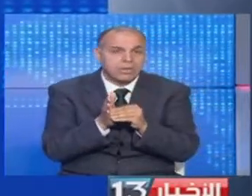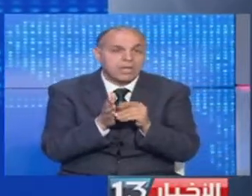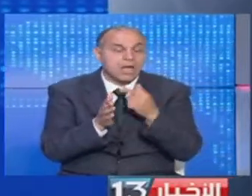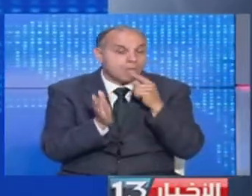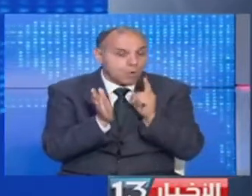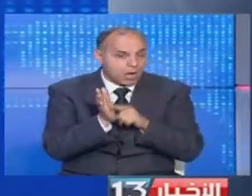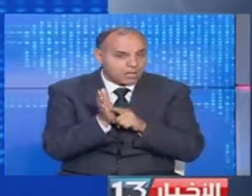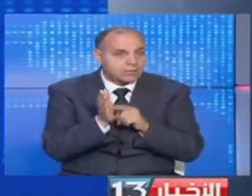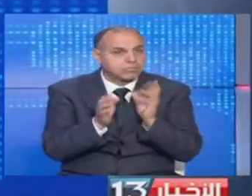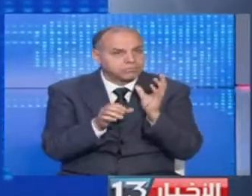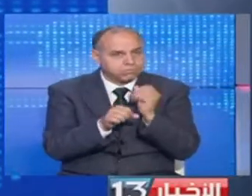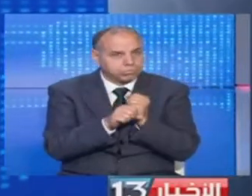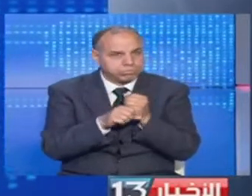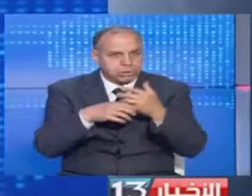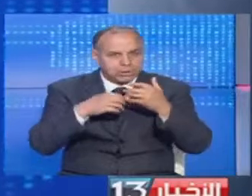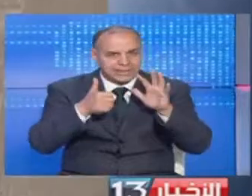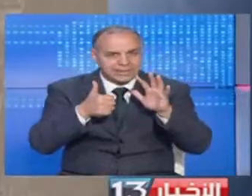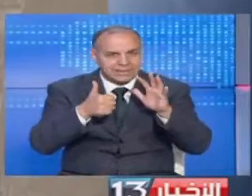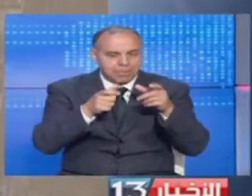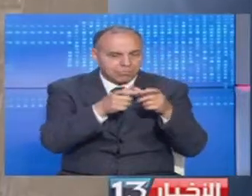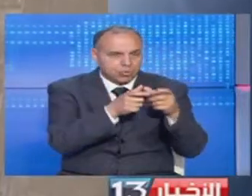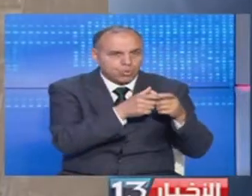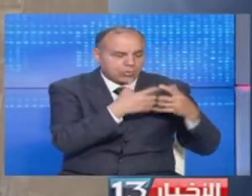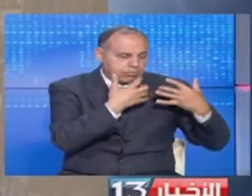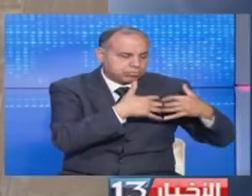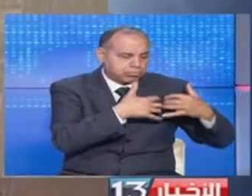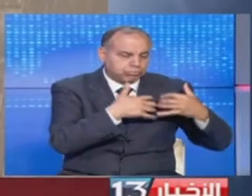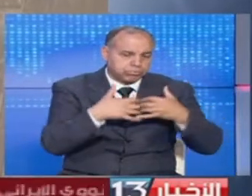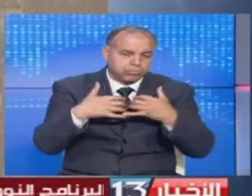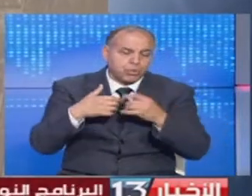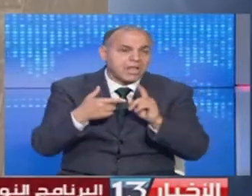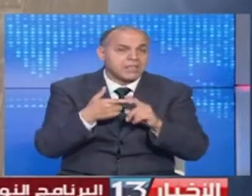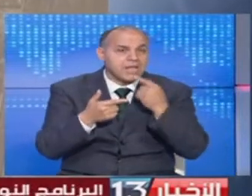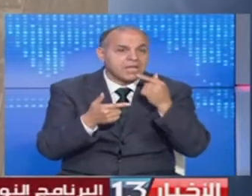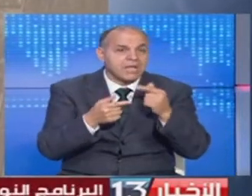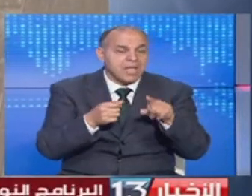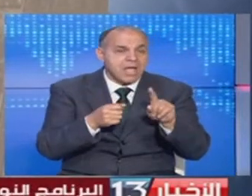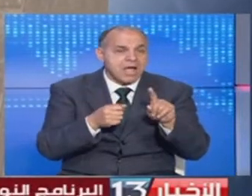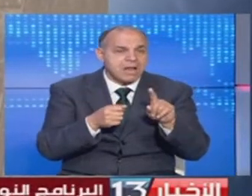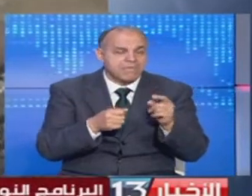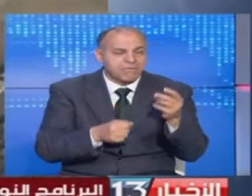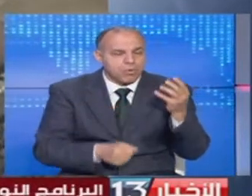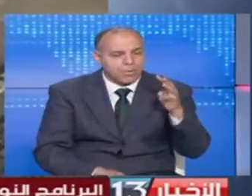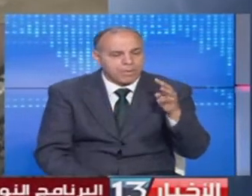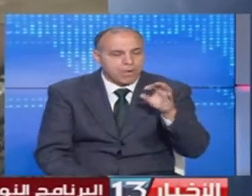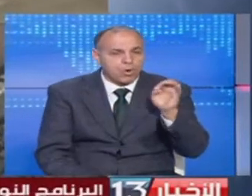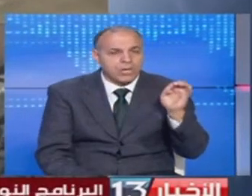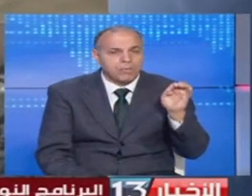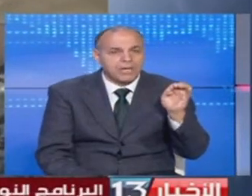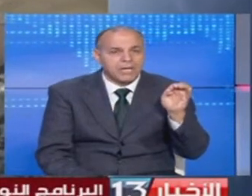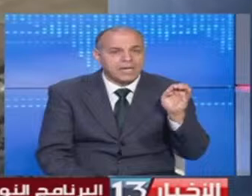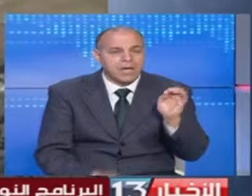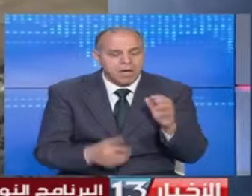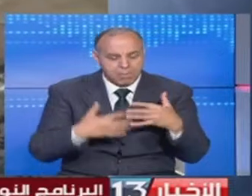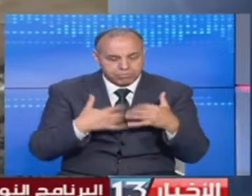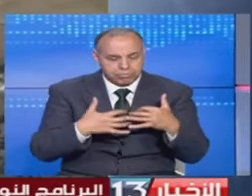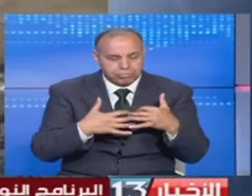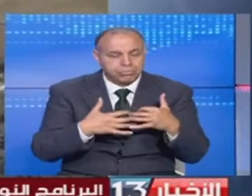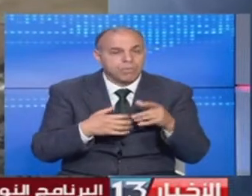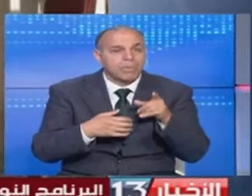انها تحققت من تركيب ست مجموعات تضم ما يصل الى الف واربعه واربعين جهاز طرد